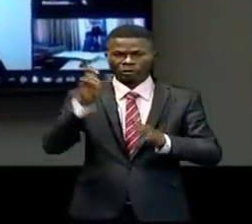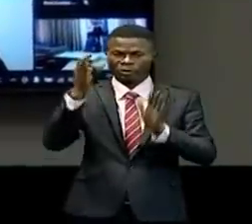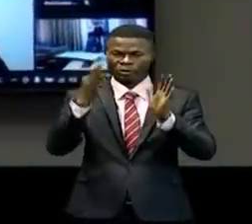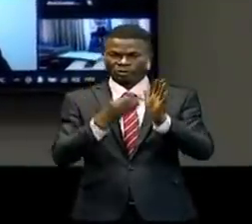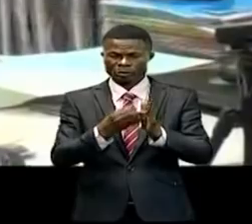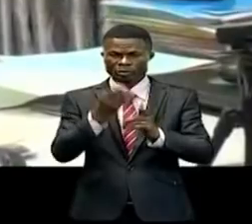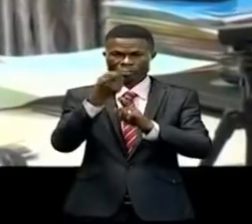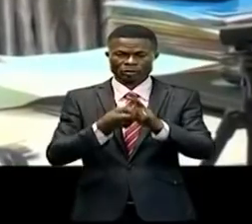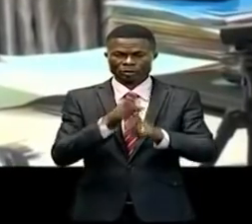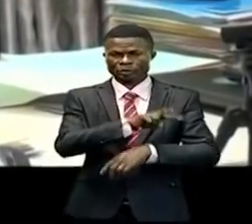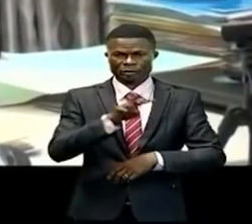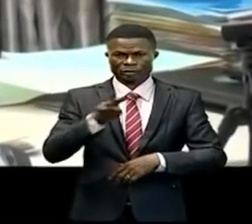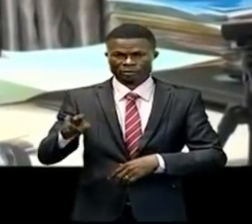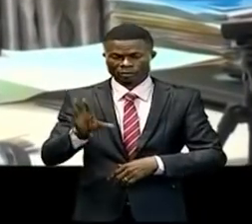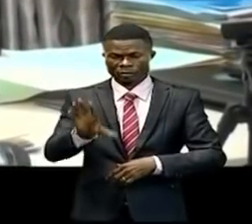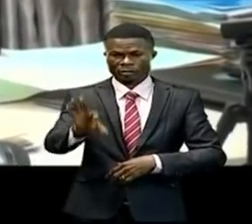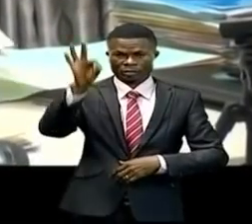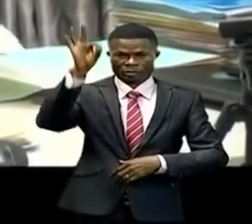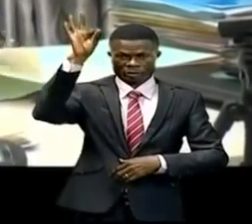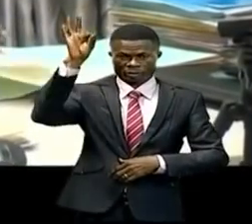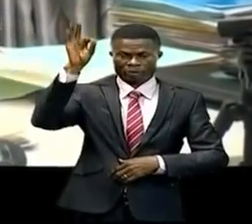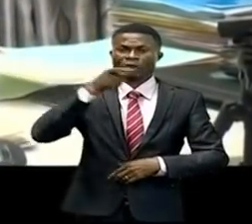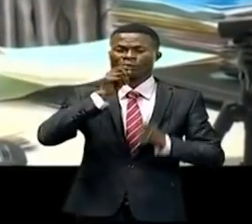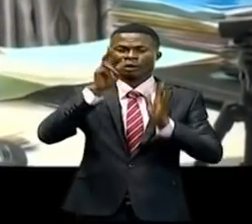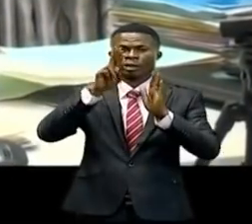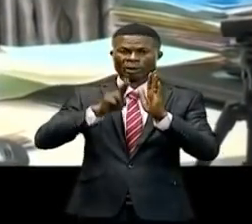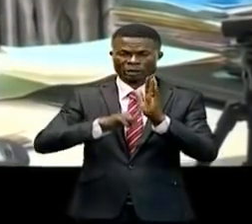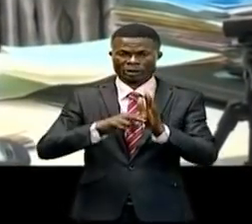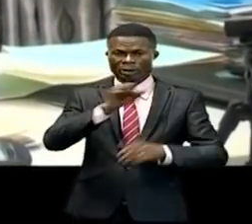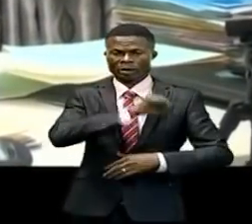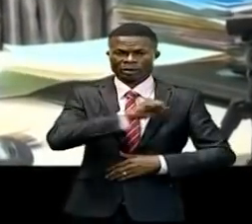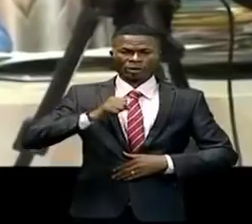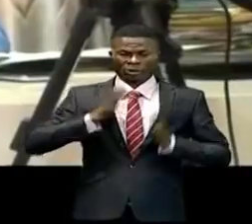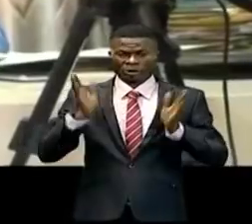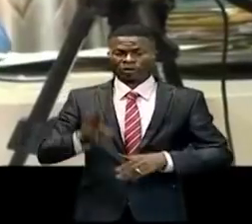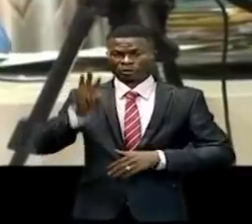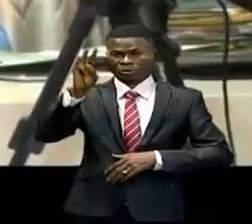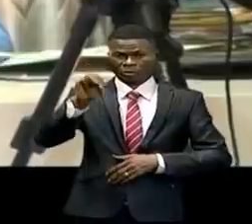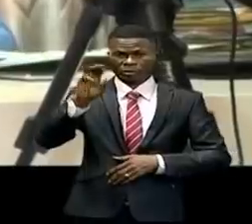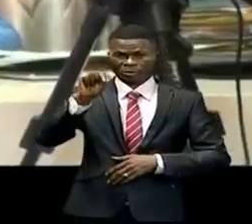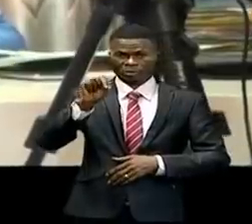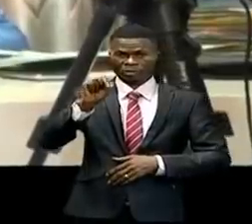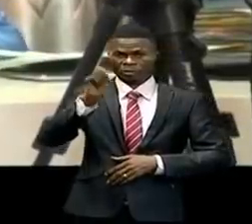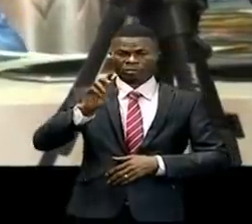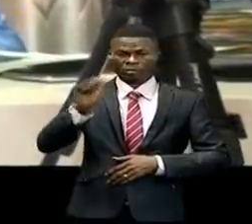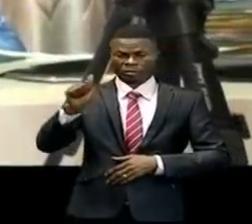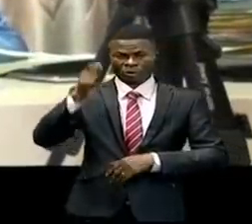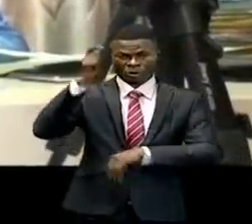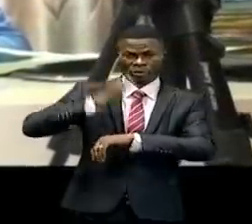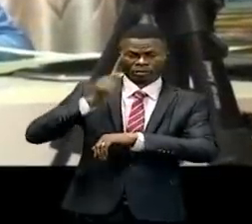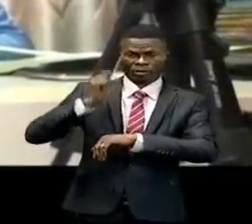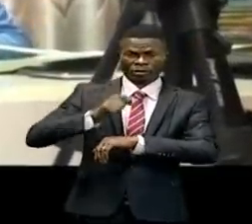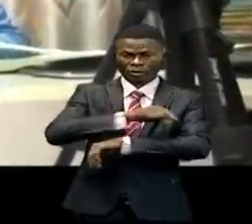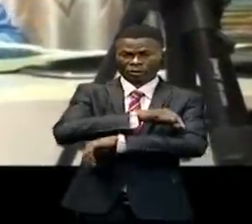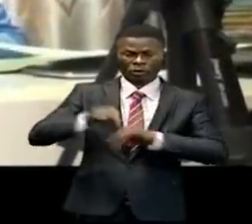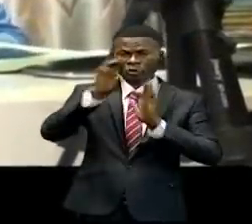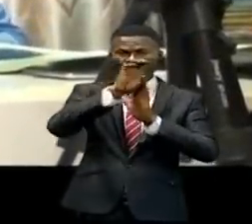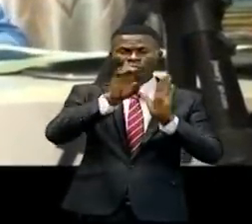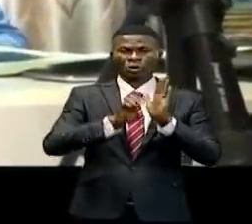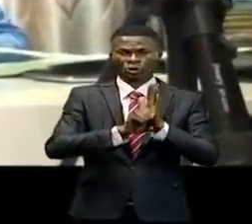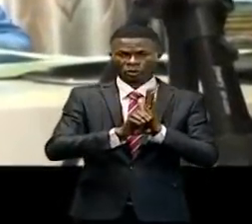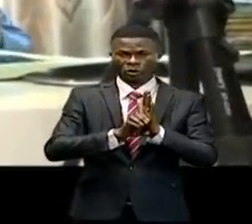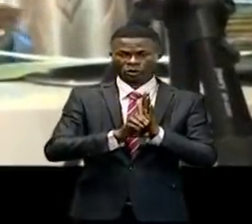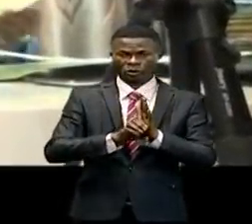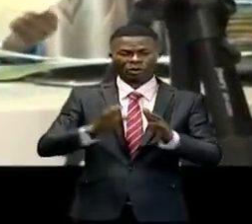Malabo, la désignation par le Parlement du sénateur Manja Dieudonné en qualité de juge à la Cour constitutionnelle et